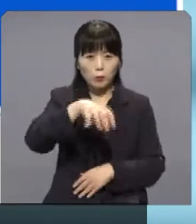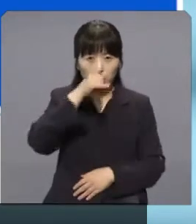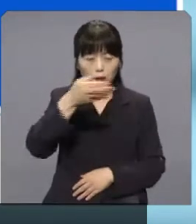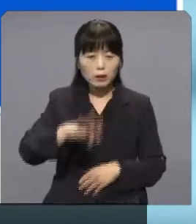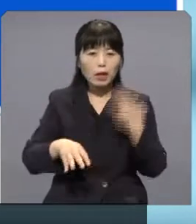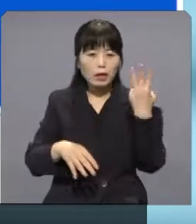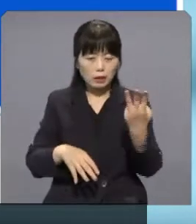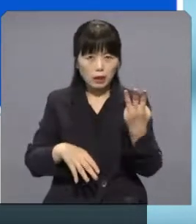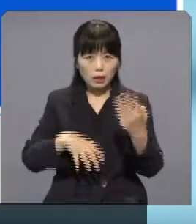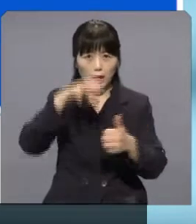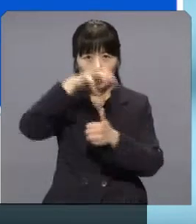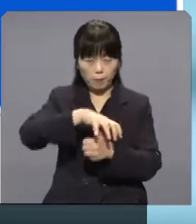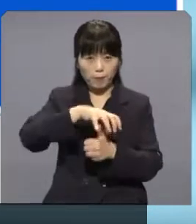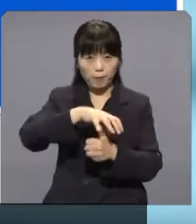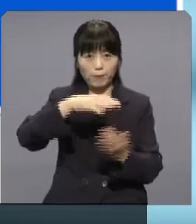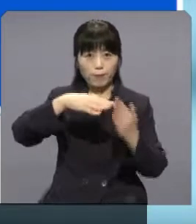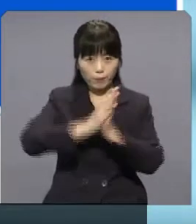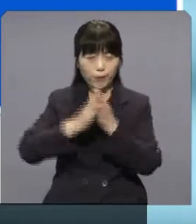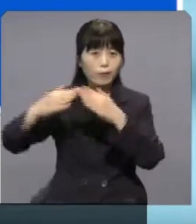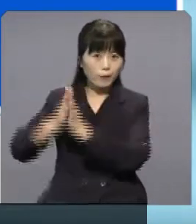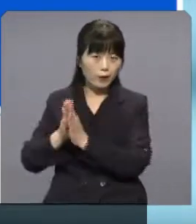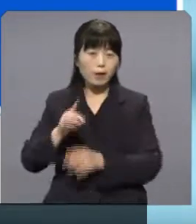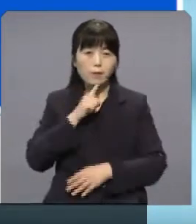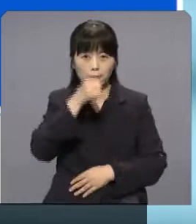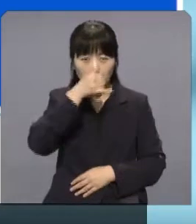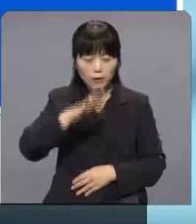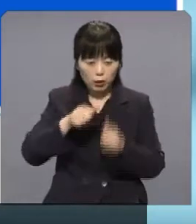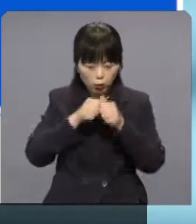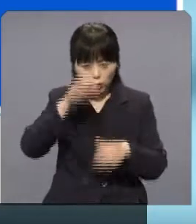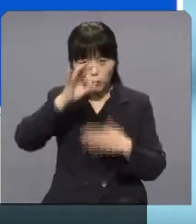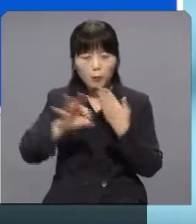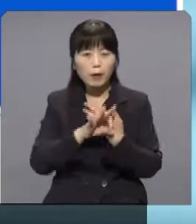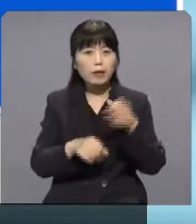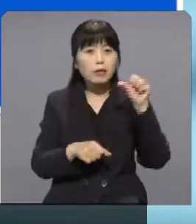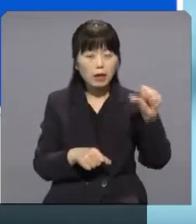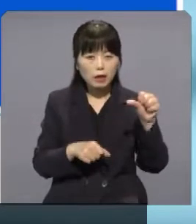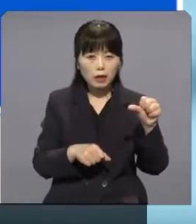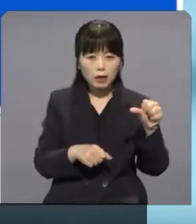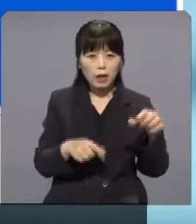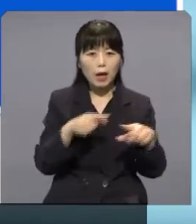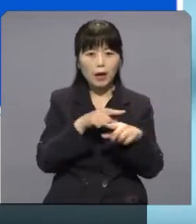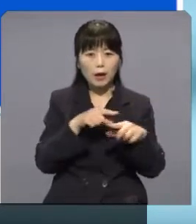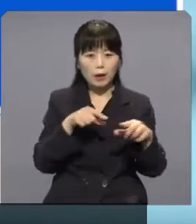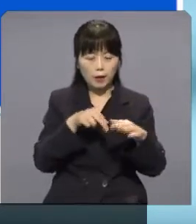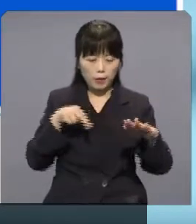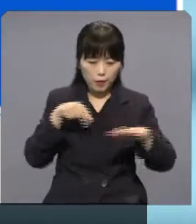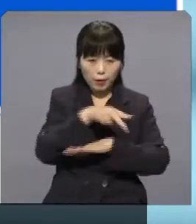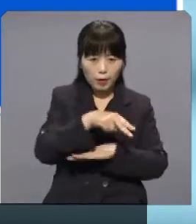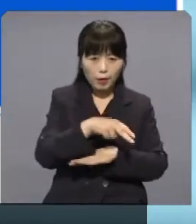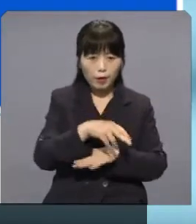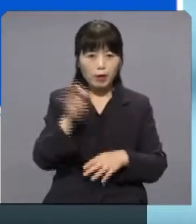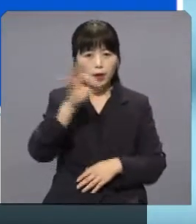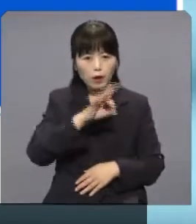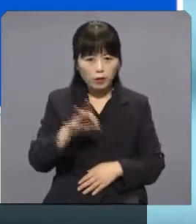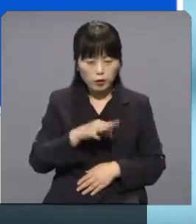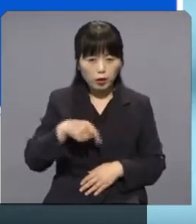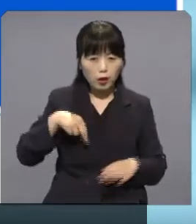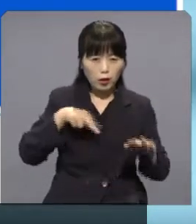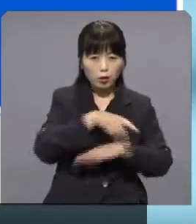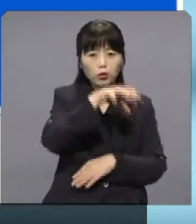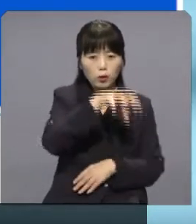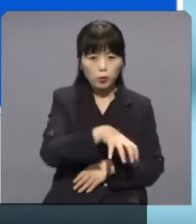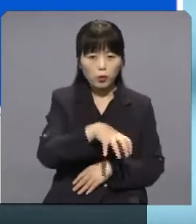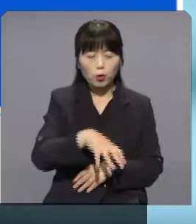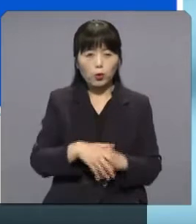이제 폐쇄 하겠다고 밝힌 겁니다 아 구체적으로 살펴보면 5개 다 평면 건널목 중에서 연천 건널 뭐 가고